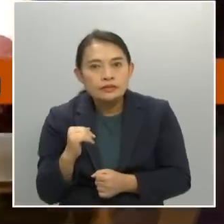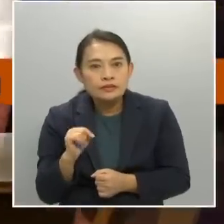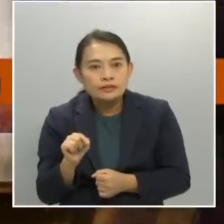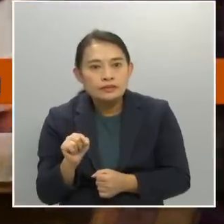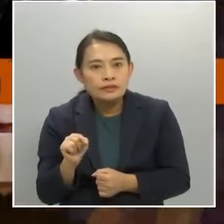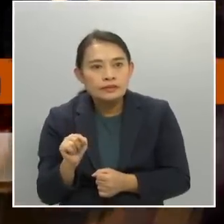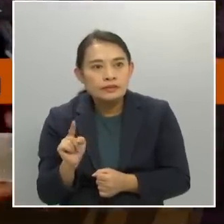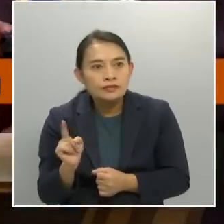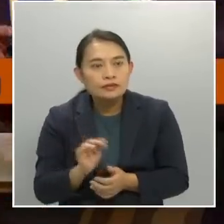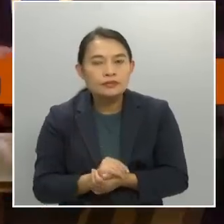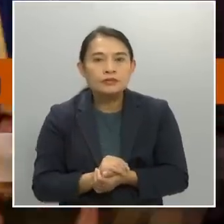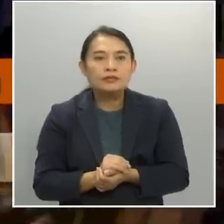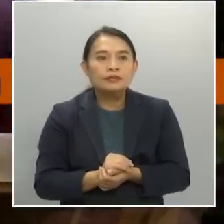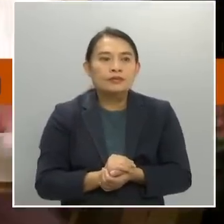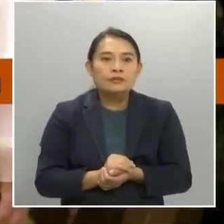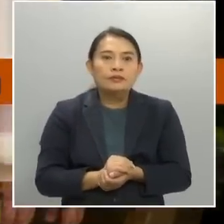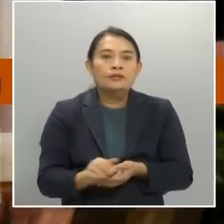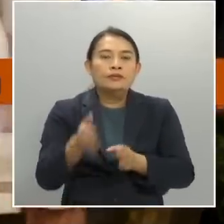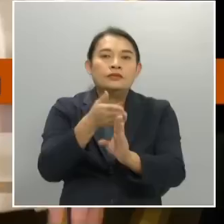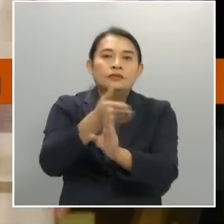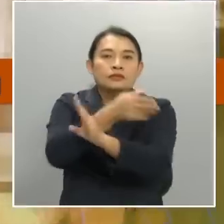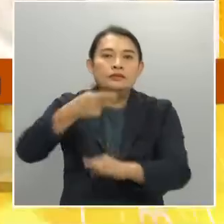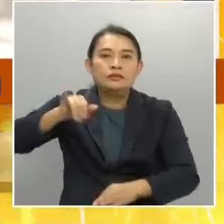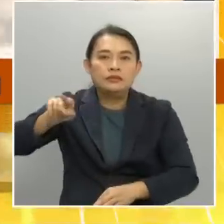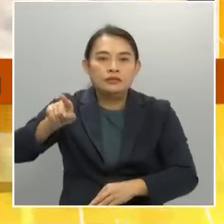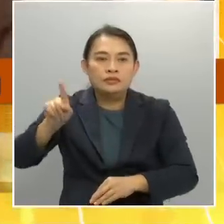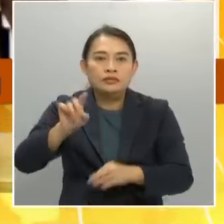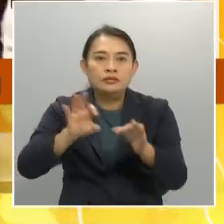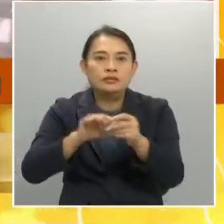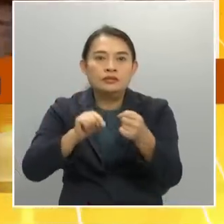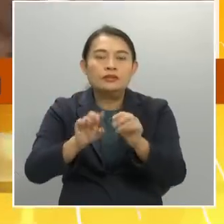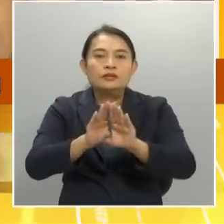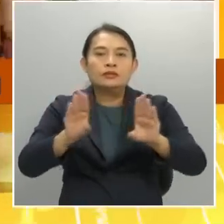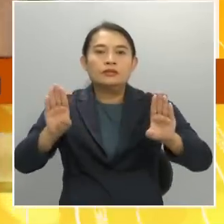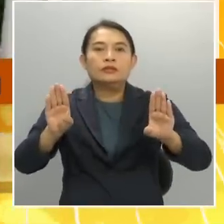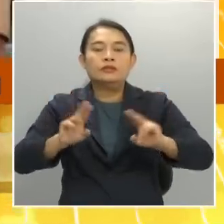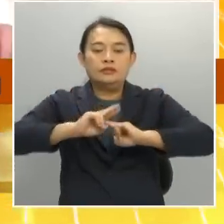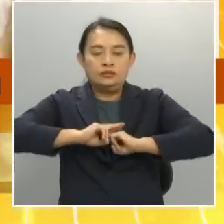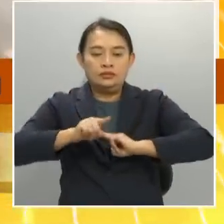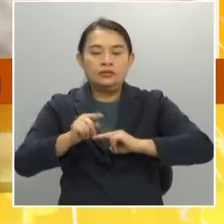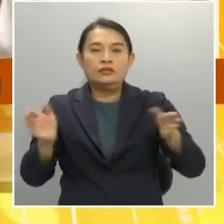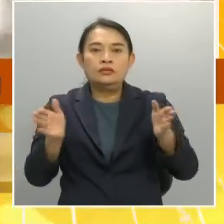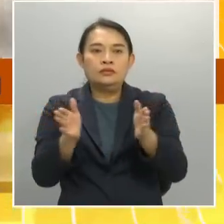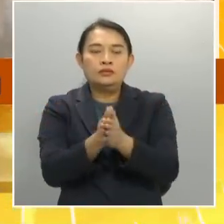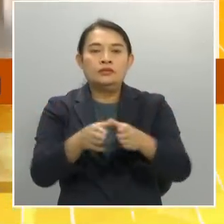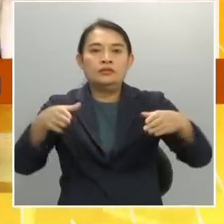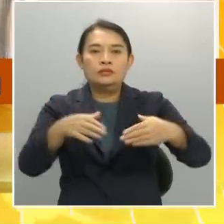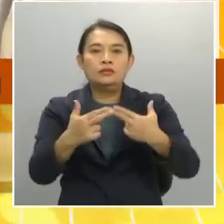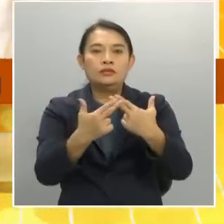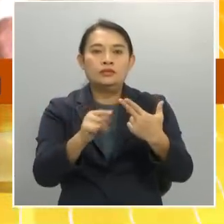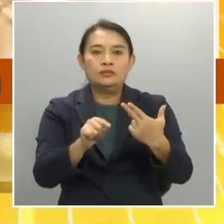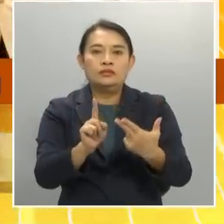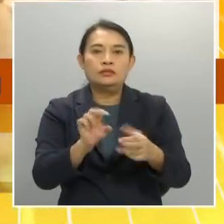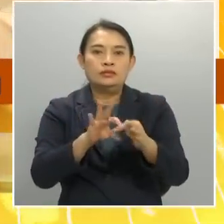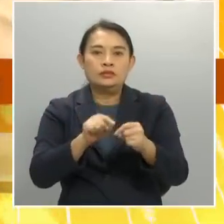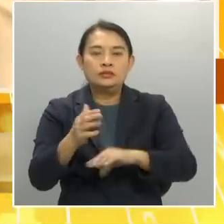ท่าทีแบบนี้ในวันก่อนที่พลเอกกลยุทธ์ท่านจะไปเปิดตัวรวมใครช่างชาติการเมืองไม่ใช่เรื่องง่ายหรอก